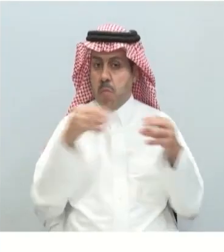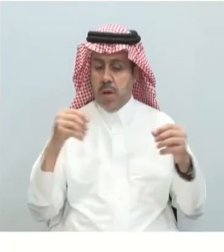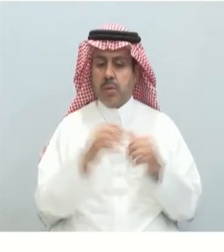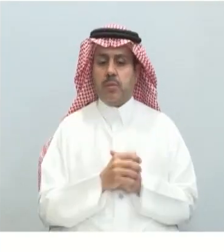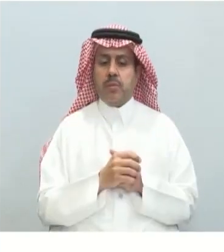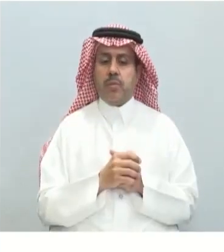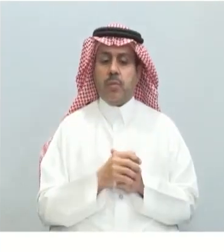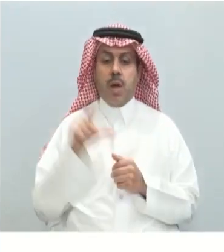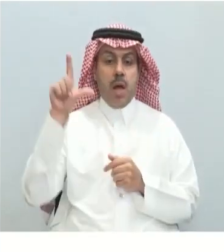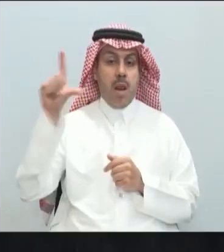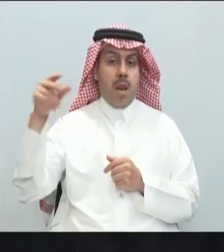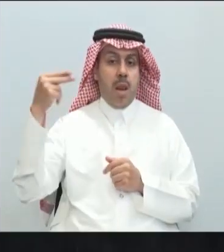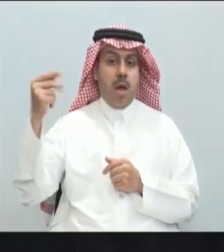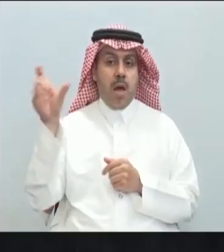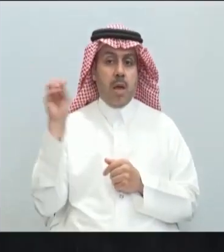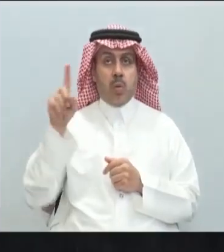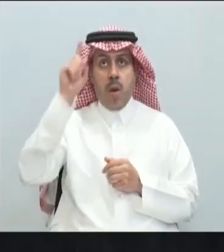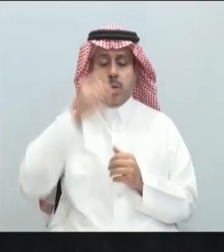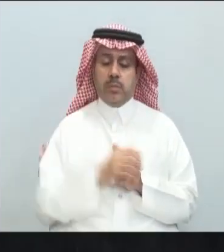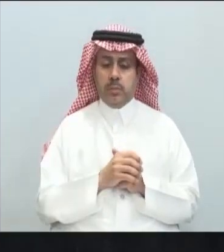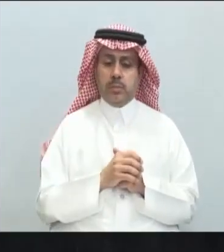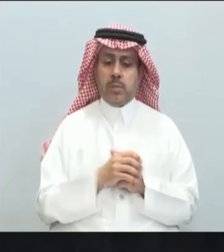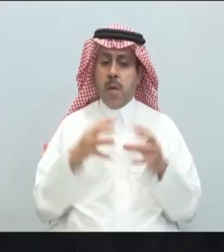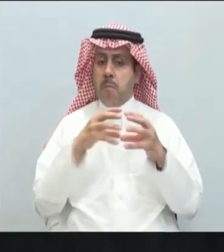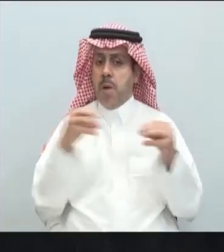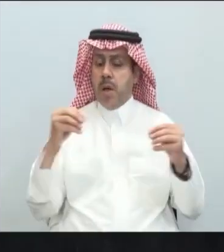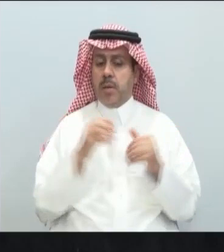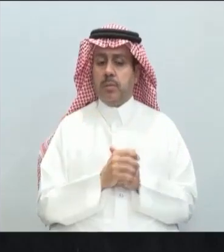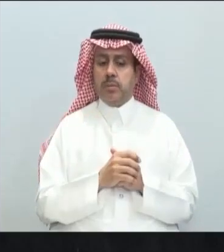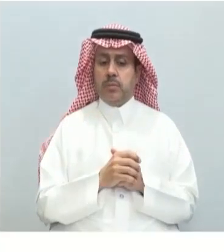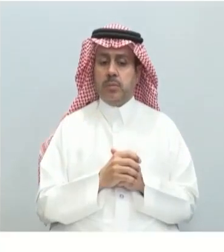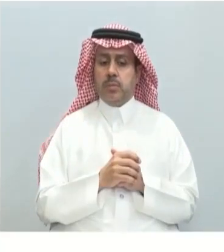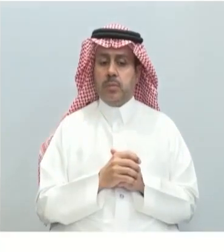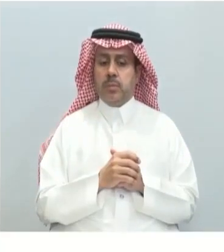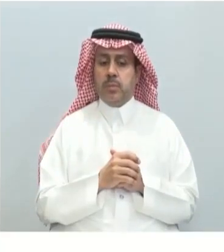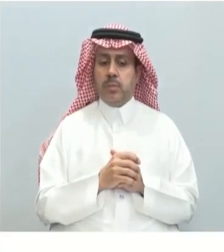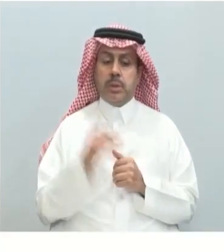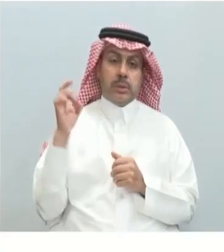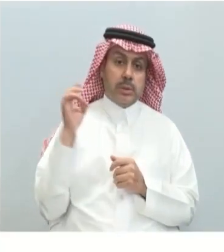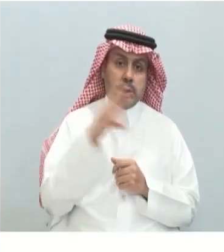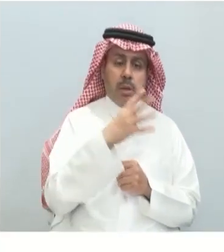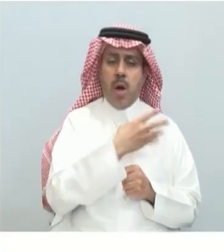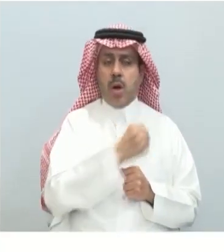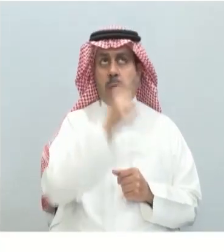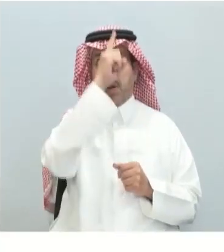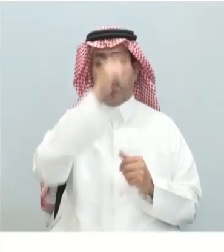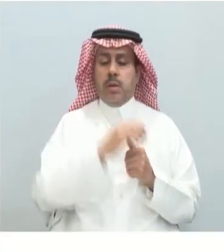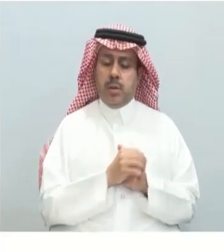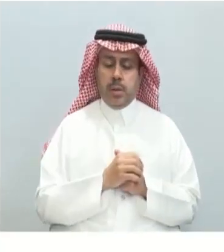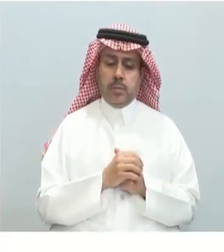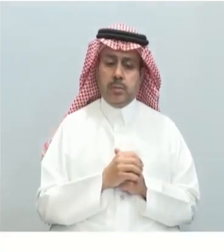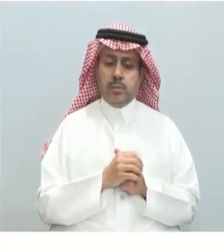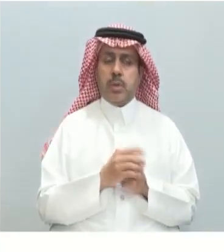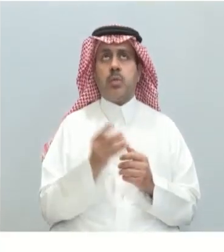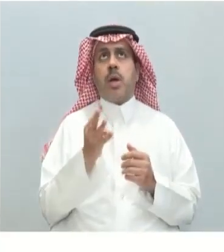الجمله في قوله تعالى لعنه الله ما المراد بهذه الكلمه المراد باللعن هو طردهم عن رحمه